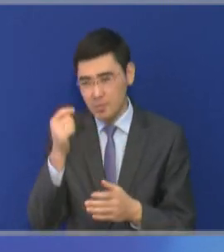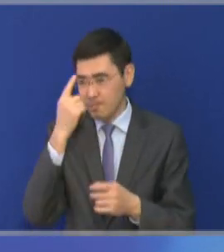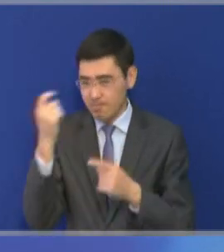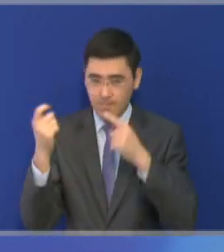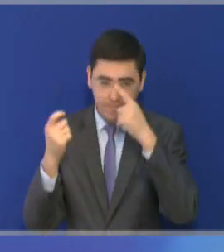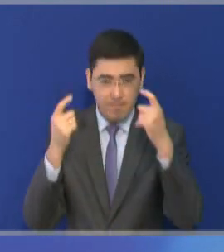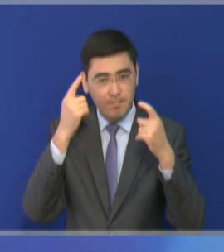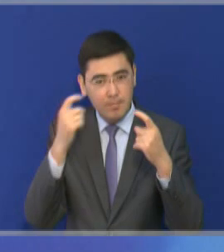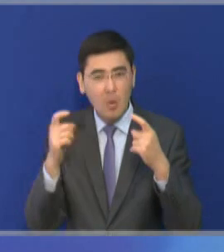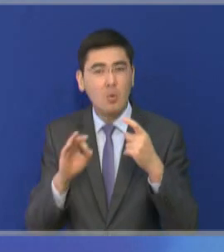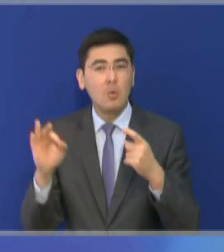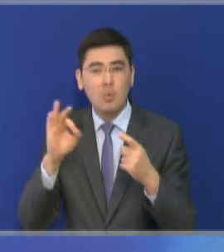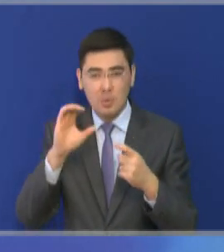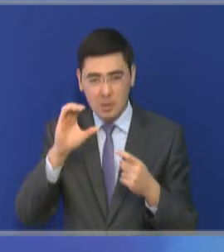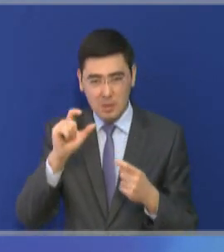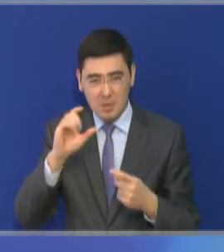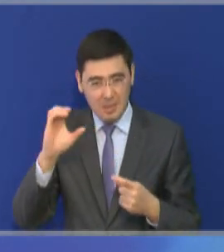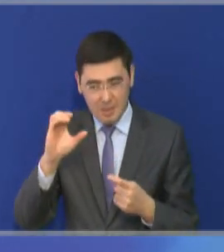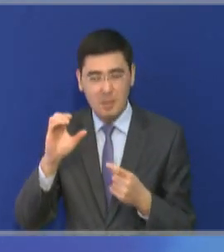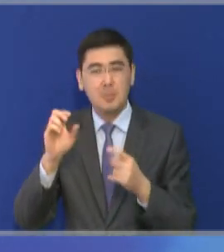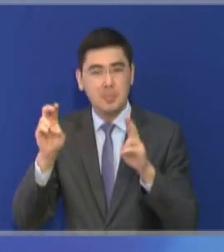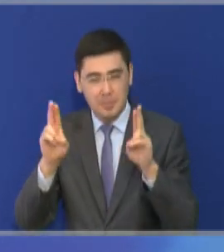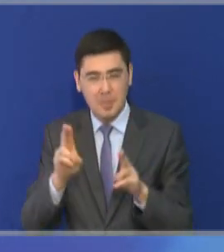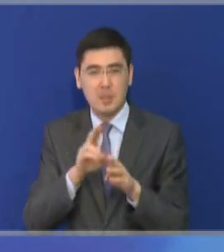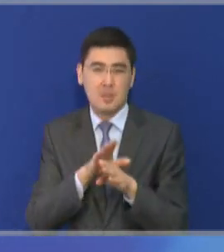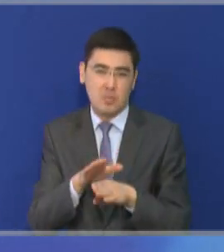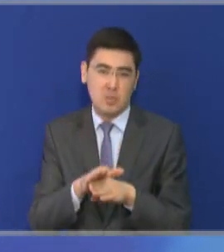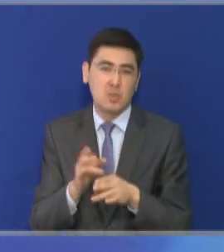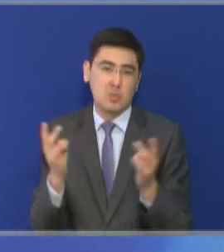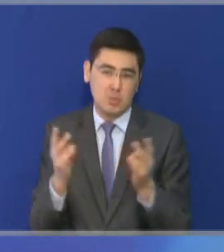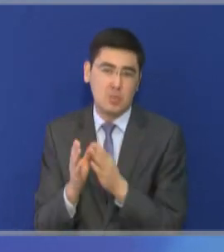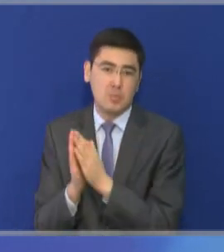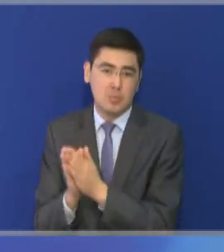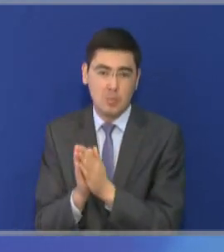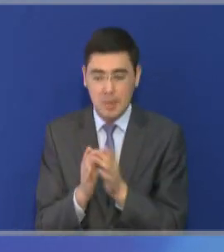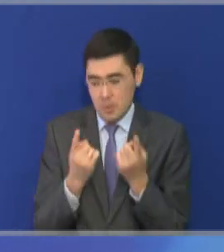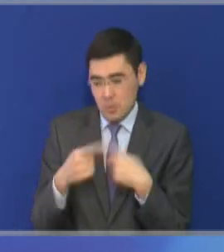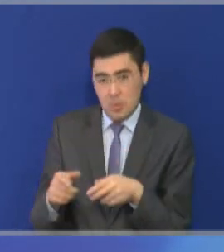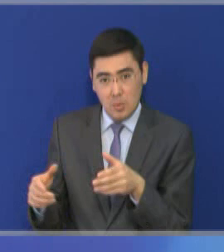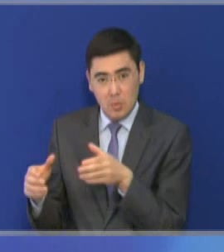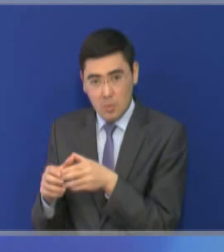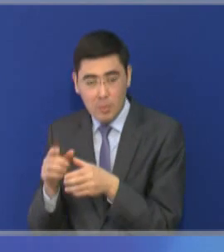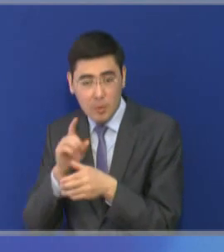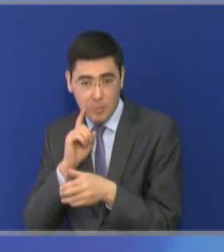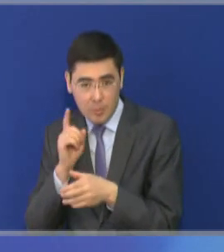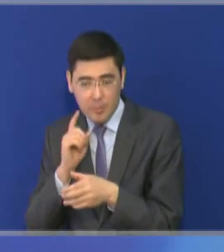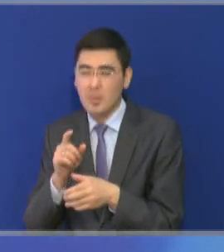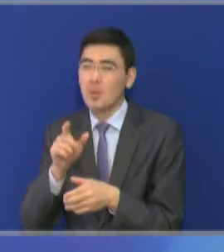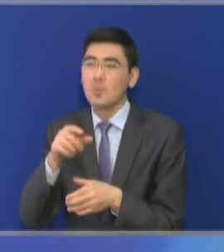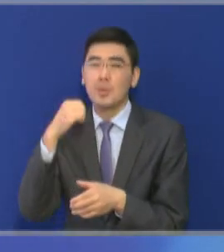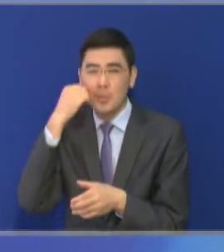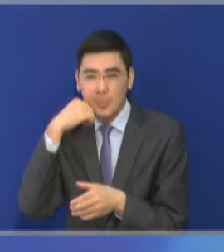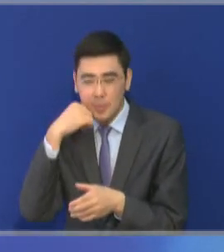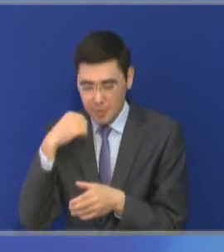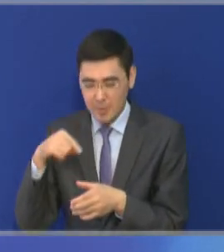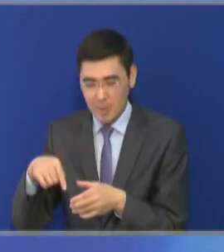целью поддержания санитарно-эпидемиологической обстановки в городе. Еще одна группа молодых людей носит продукты пожилым людям и заботится о